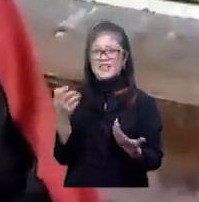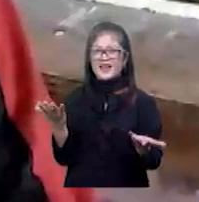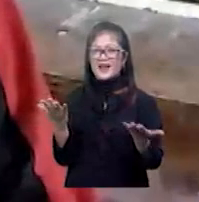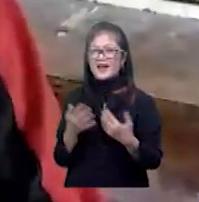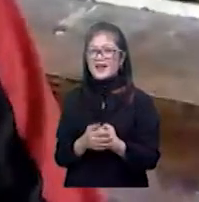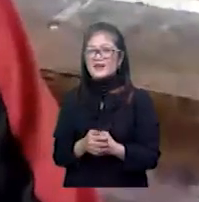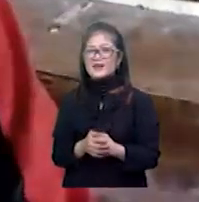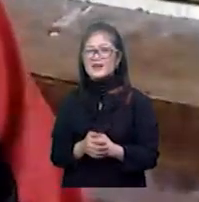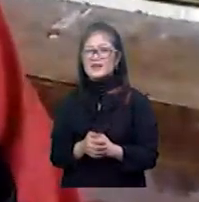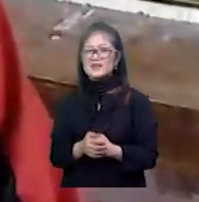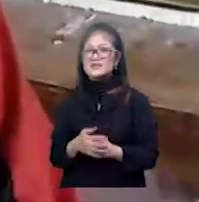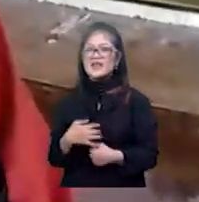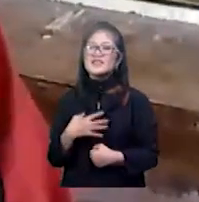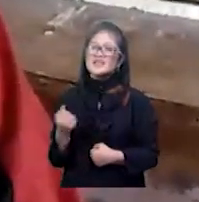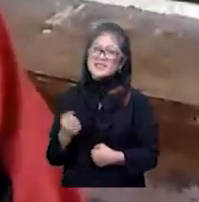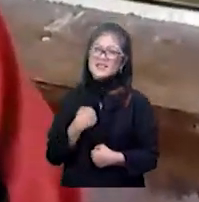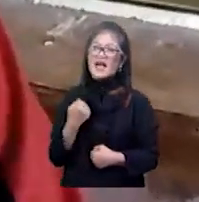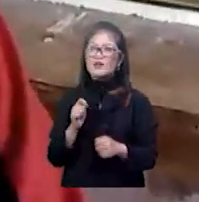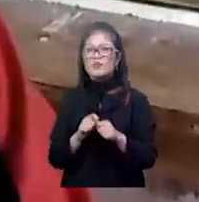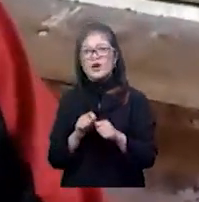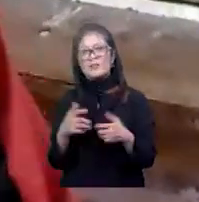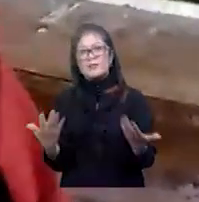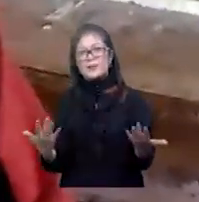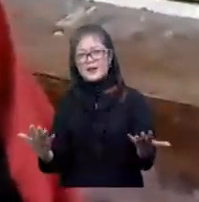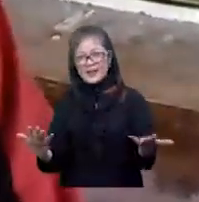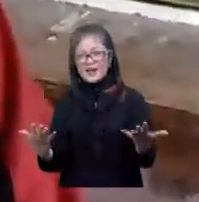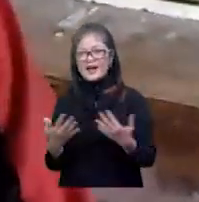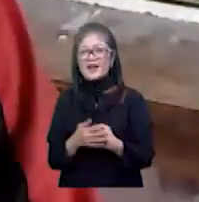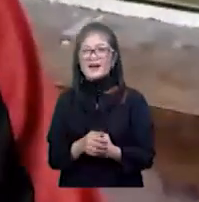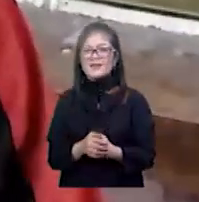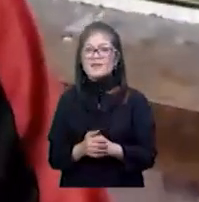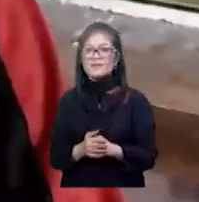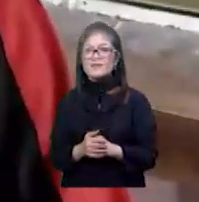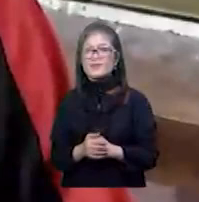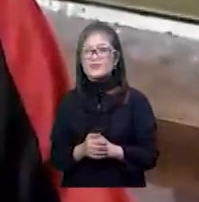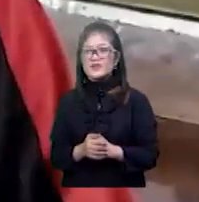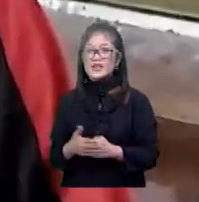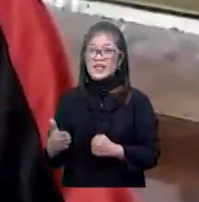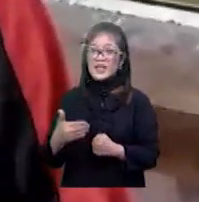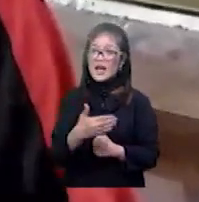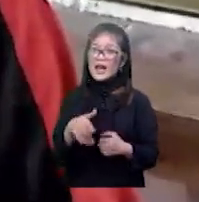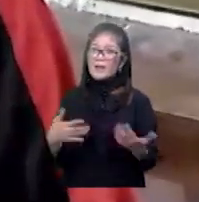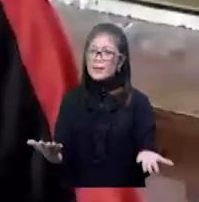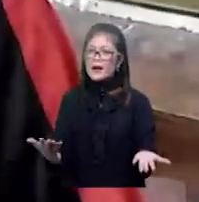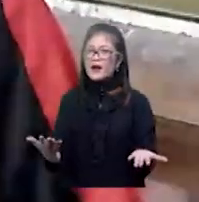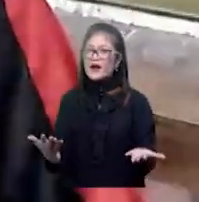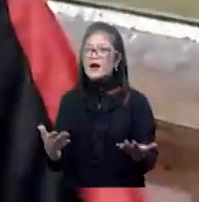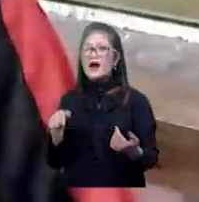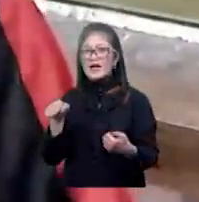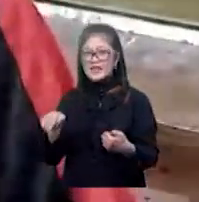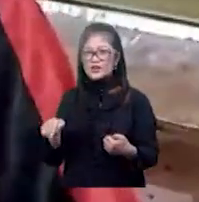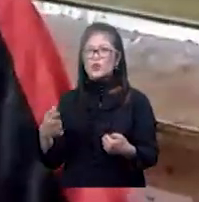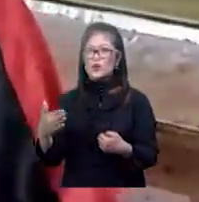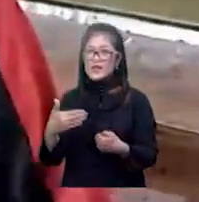agak ada kesal-kesal tapi ya udahlah, memang rezeki dia lah itu. Ya, ini ikan jenis apa bang yang disantap orang? Ikan